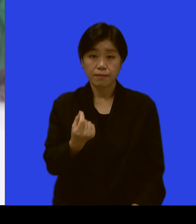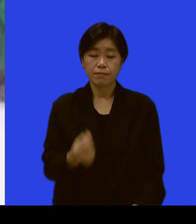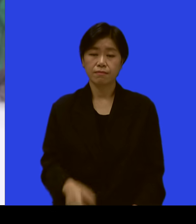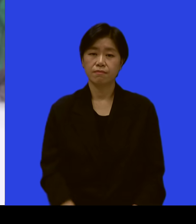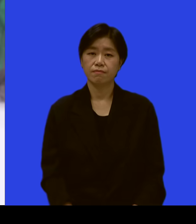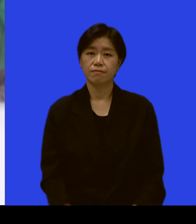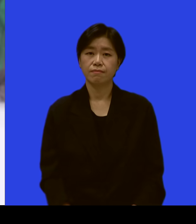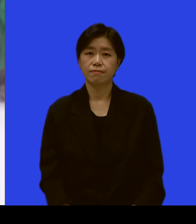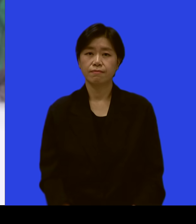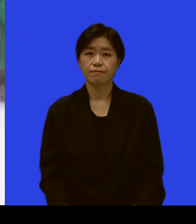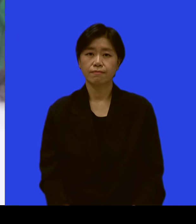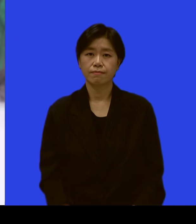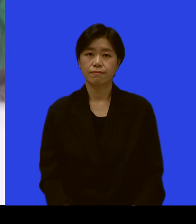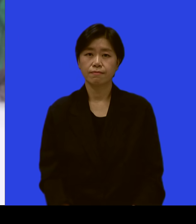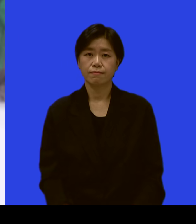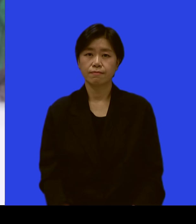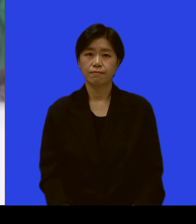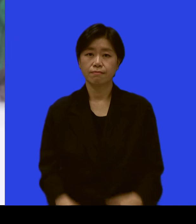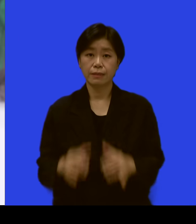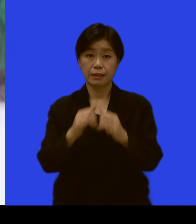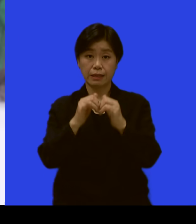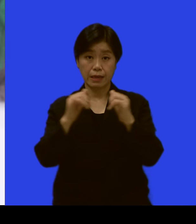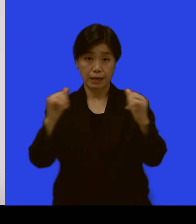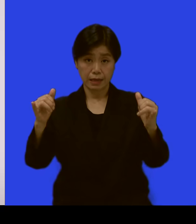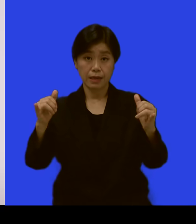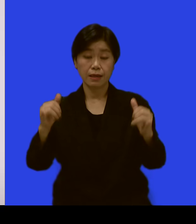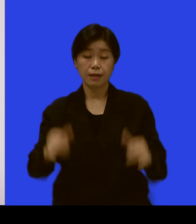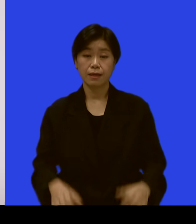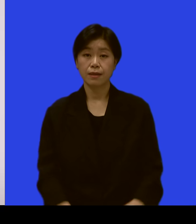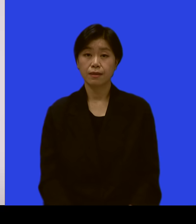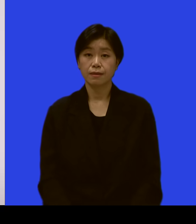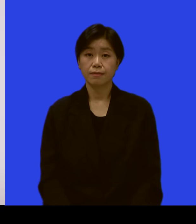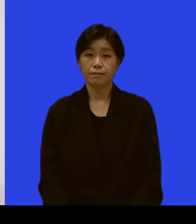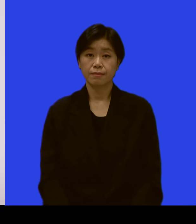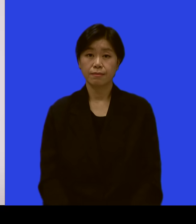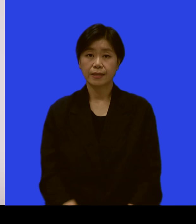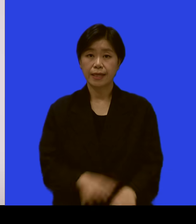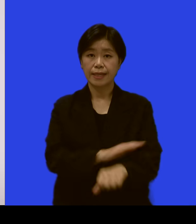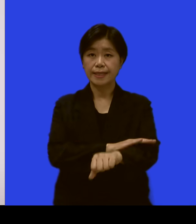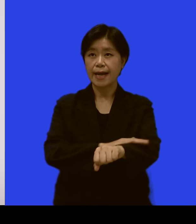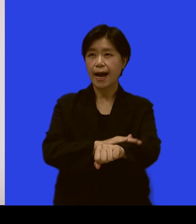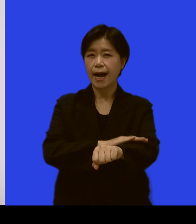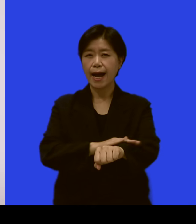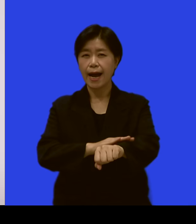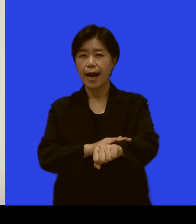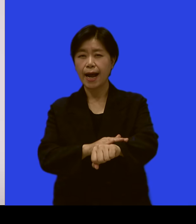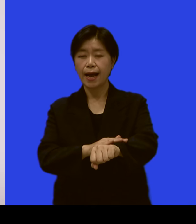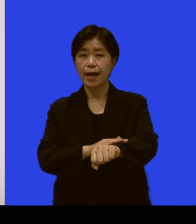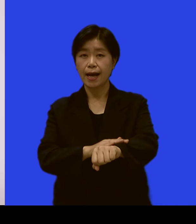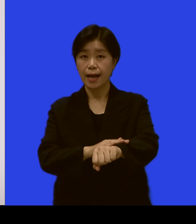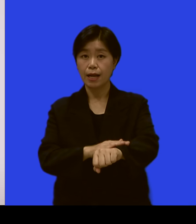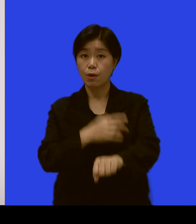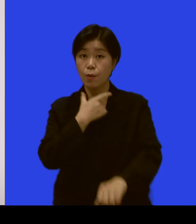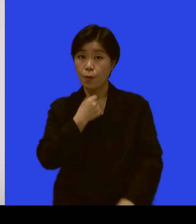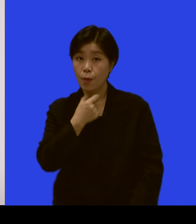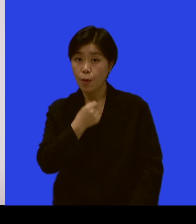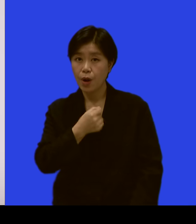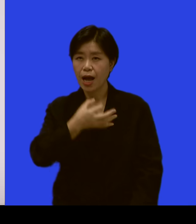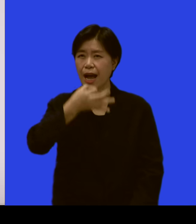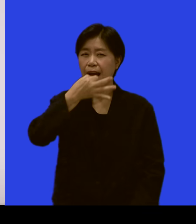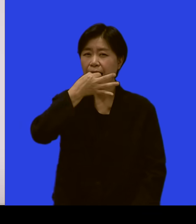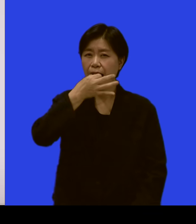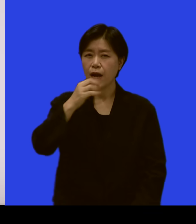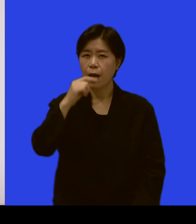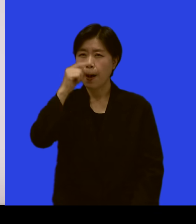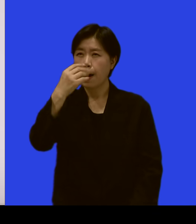생겼었던 거죠. 예. 사람이 기본적으로 잘 되고 싶으면 욕심이 생기기 시작하고